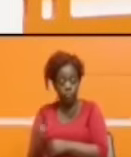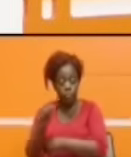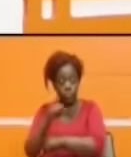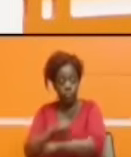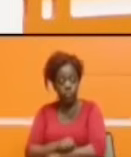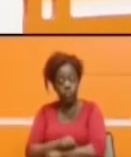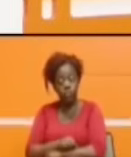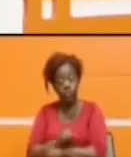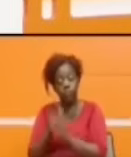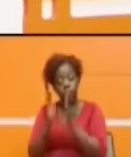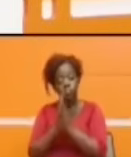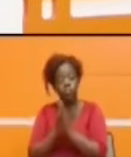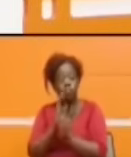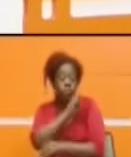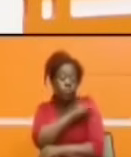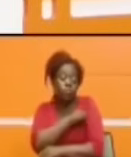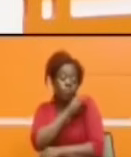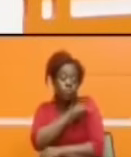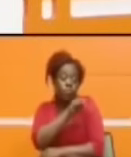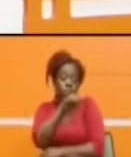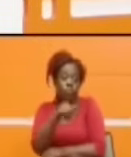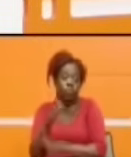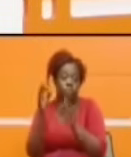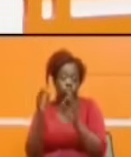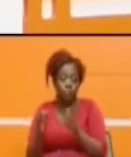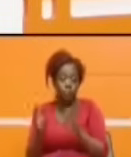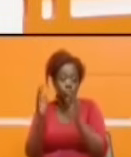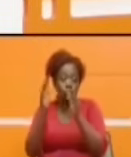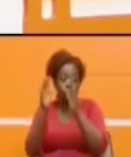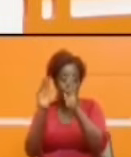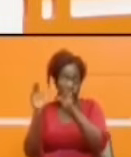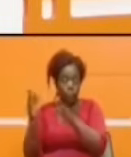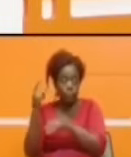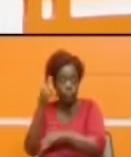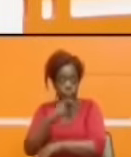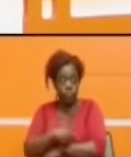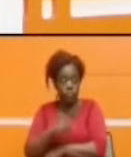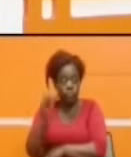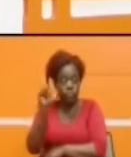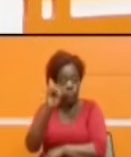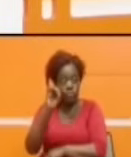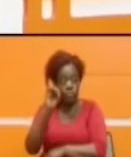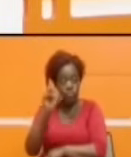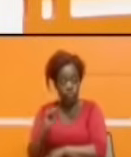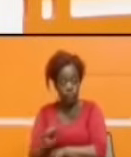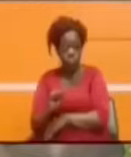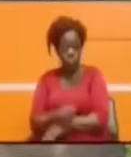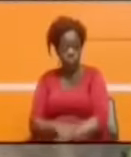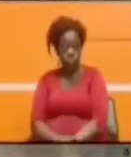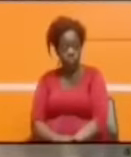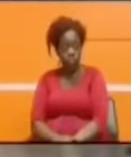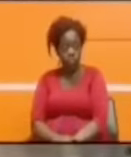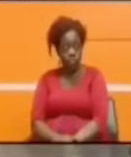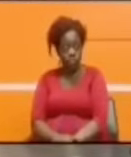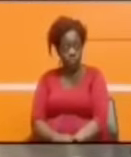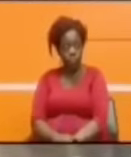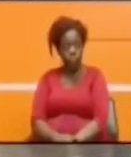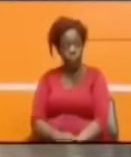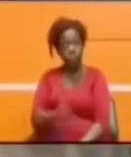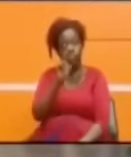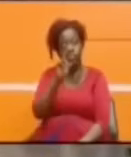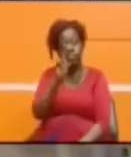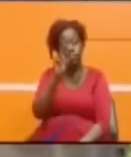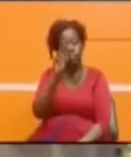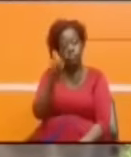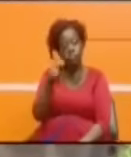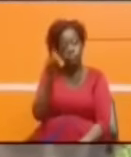amasomero n'eddwaliro n'ebintu ebirala nga bajaguza olunaku luno olwa tarehe 6. Nga UPDF ekuza